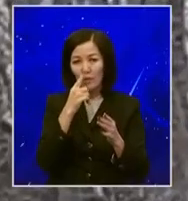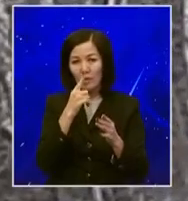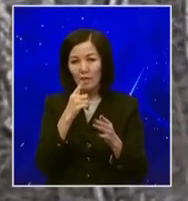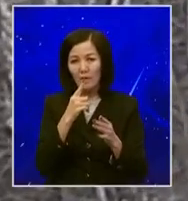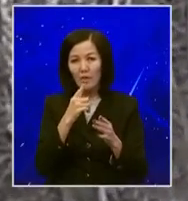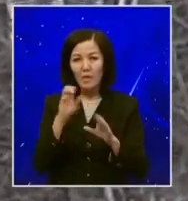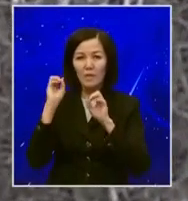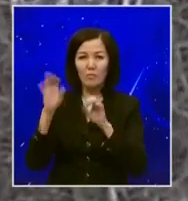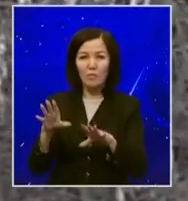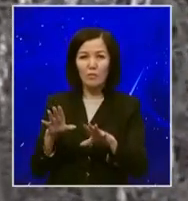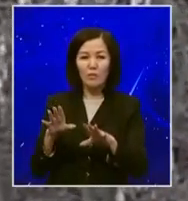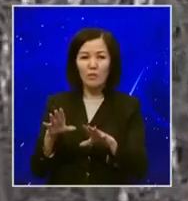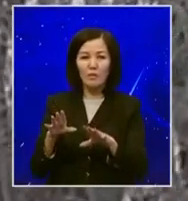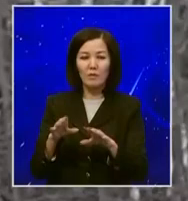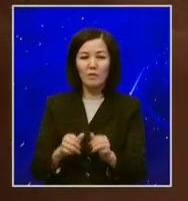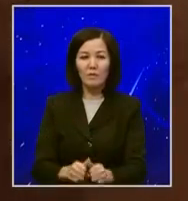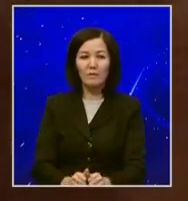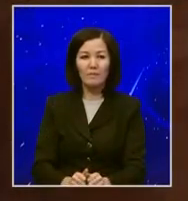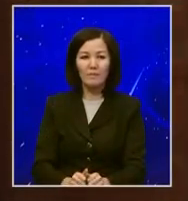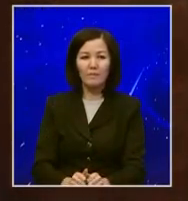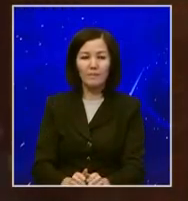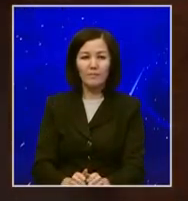на обочину и повредили.